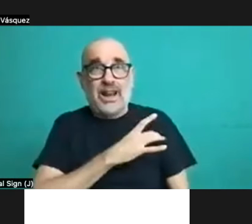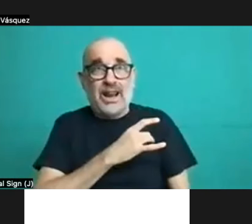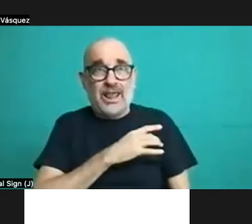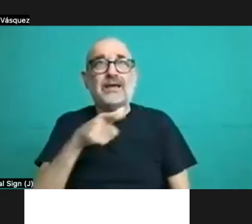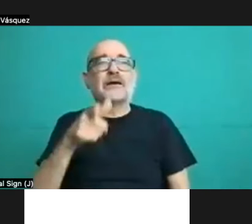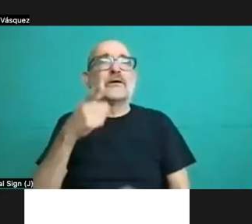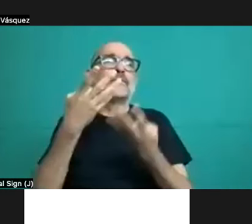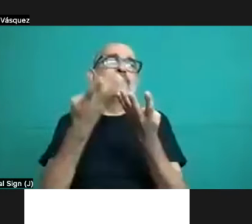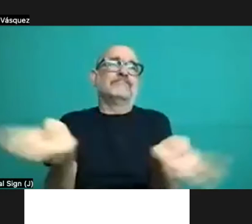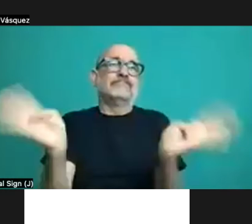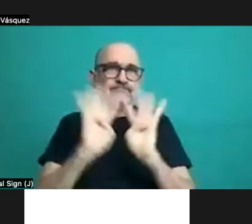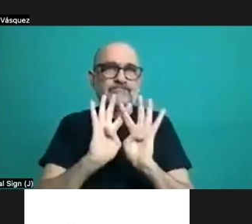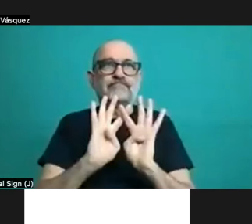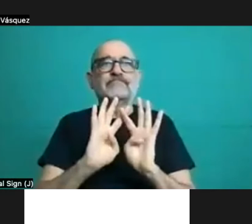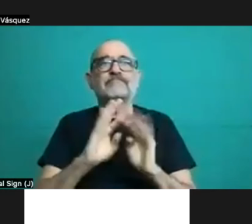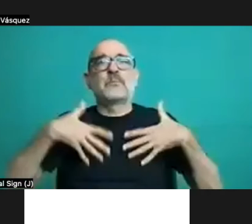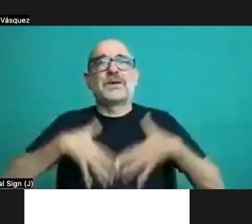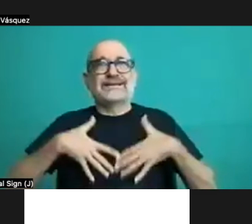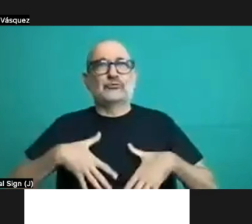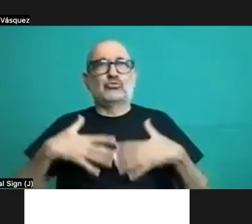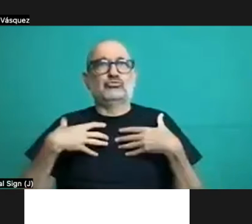fois. Vous l'avez dit,